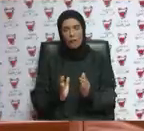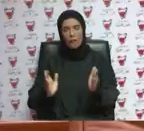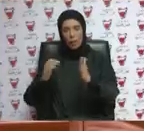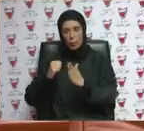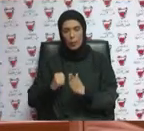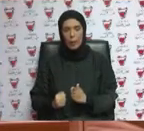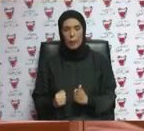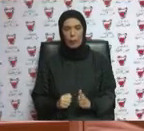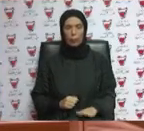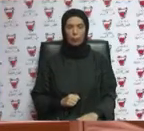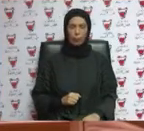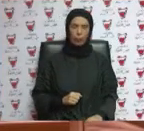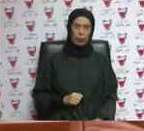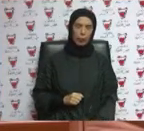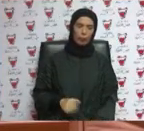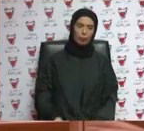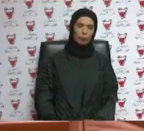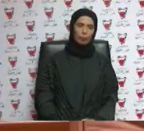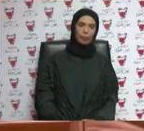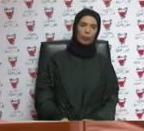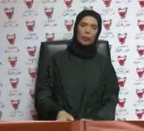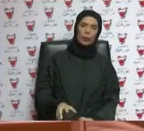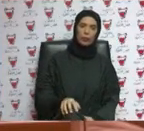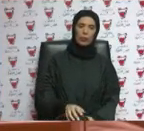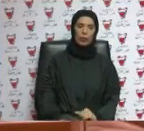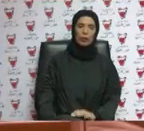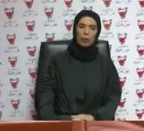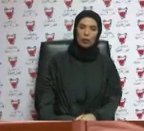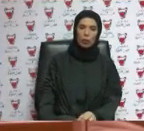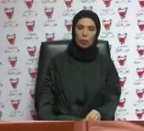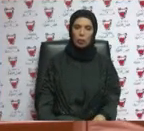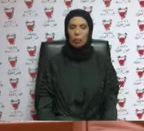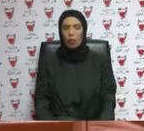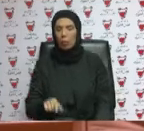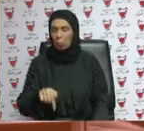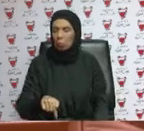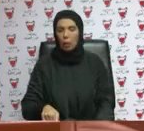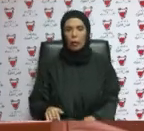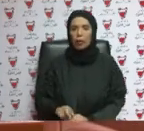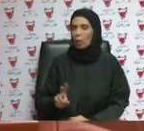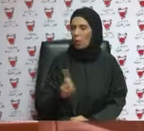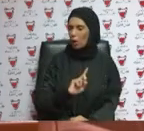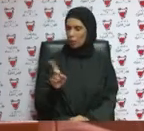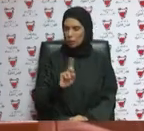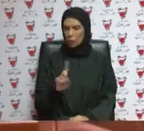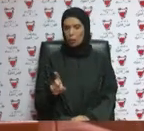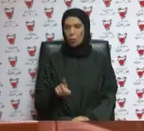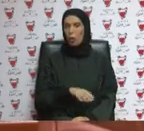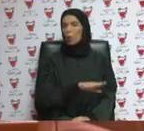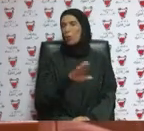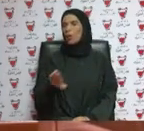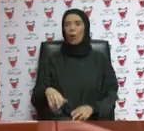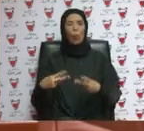المشروع بقانون، ومثل ما ذكرت سابقا لا أعتقد هناك موجود في أي منا في هذه القاعة لن بل سيصر